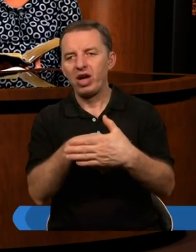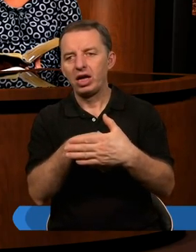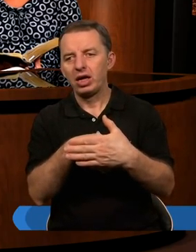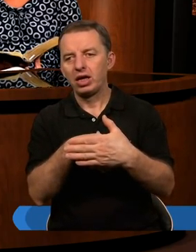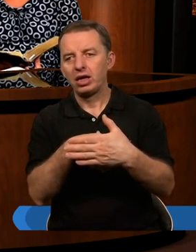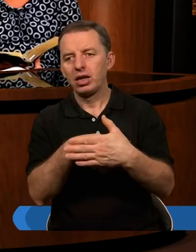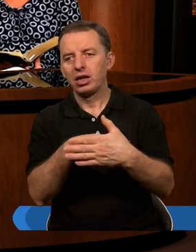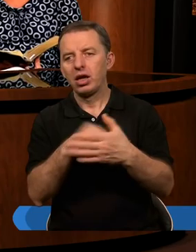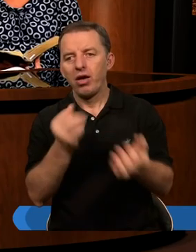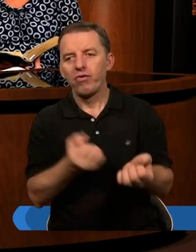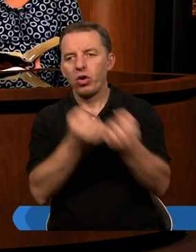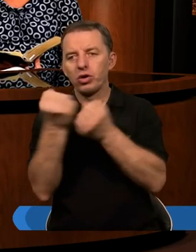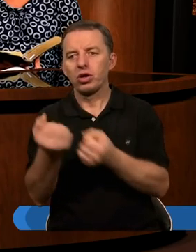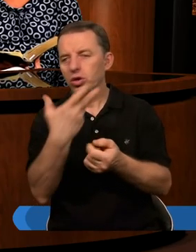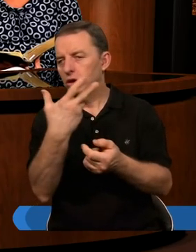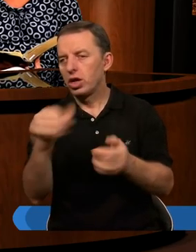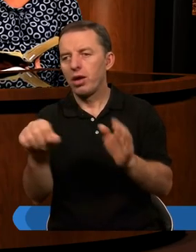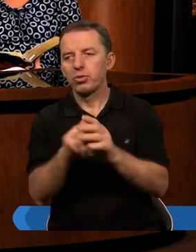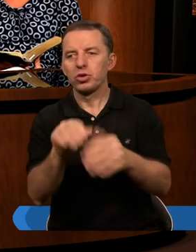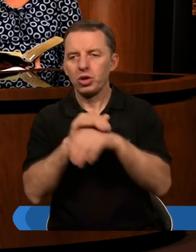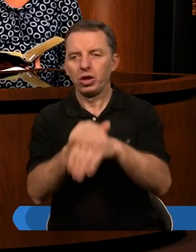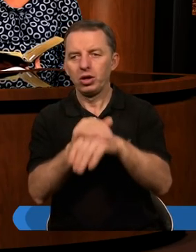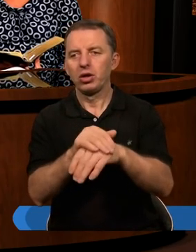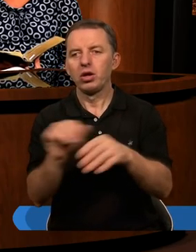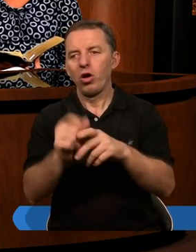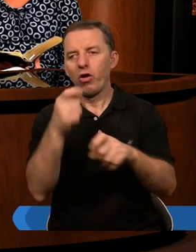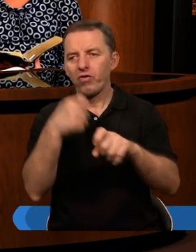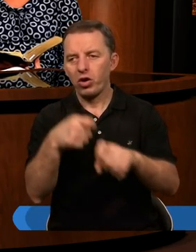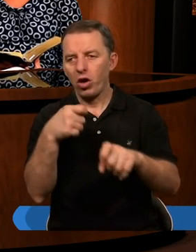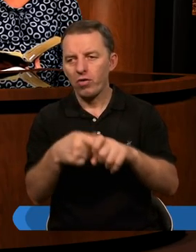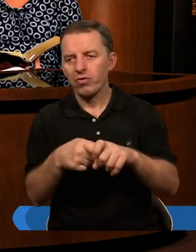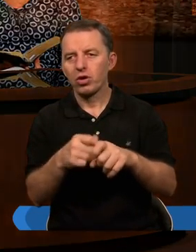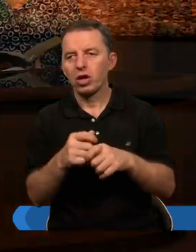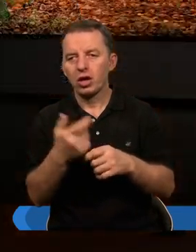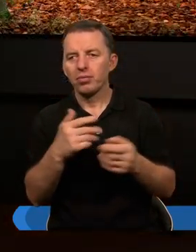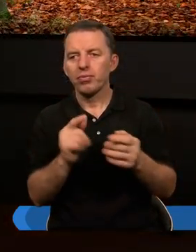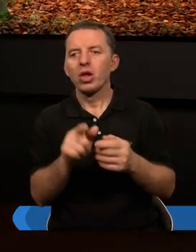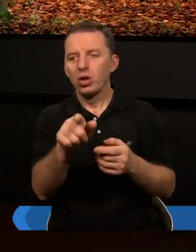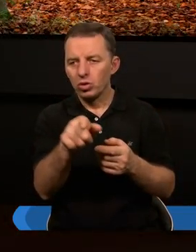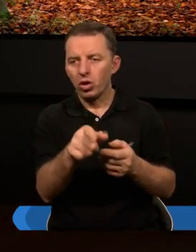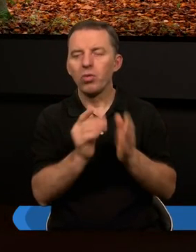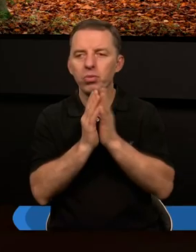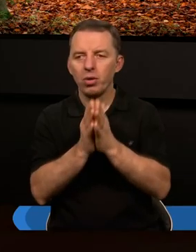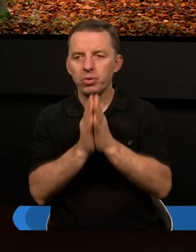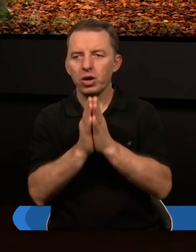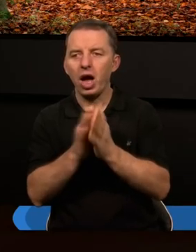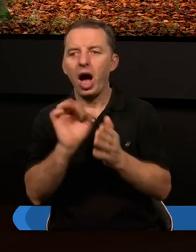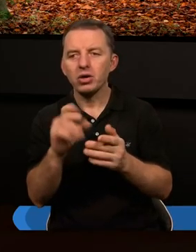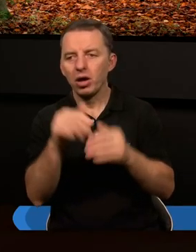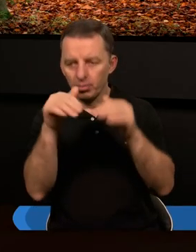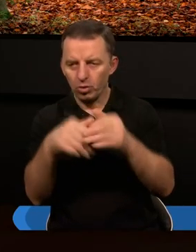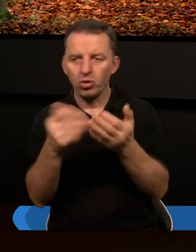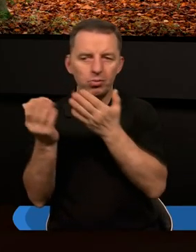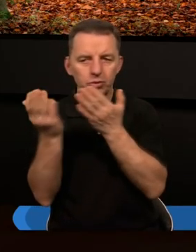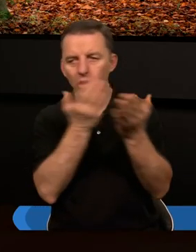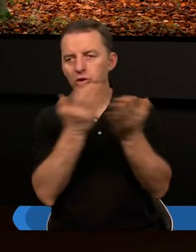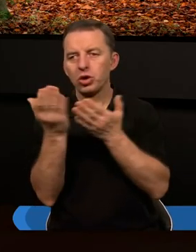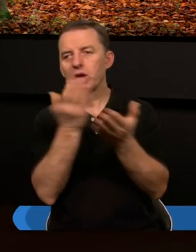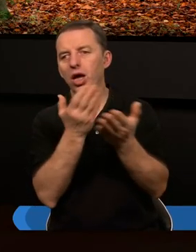w odniesieniu do nieprzyjaciół, do właśnie do wrogów niemalże. I tutaj poproszę, Asiu, jakbyś mogła